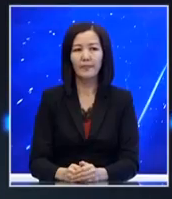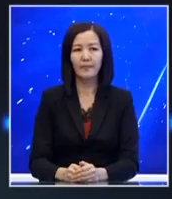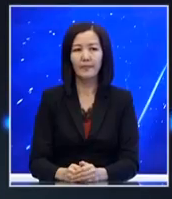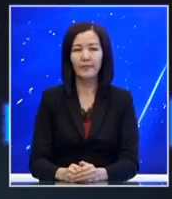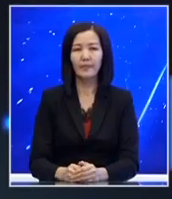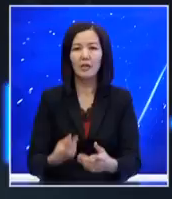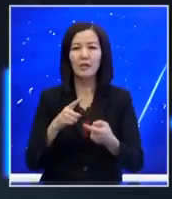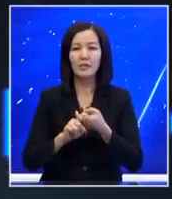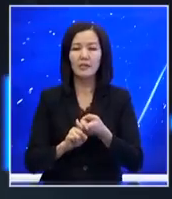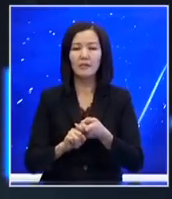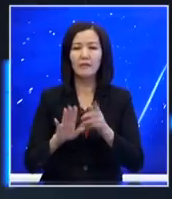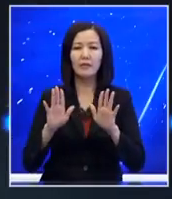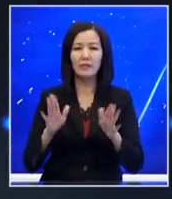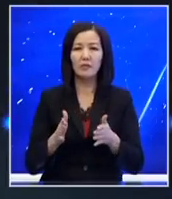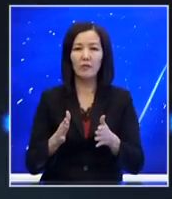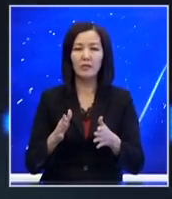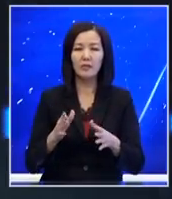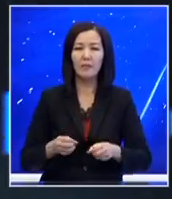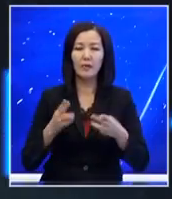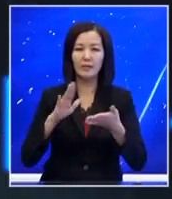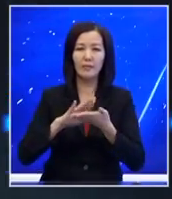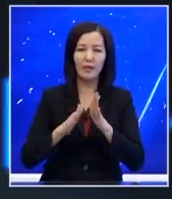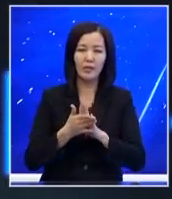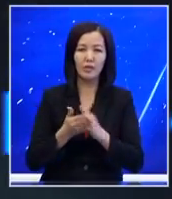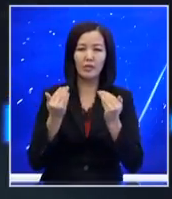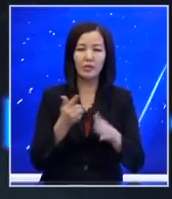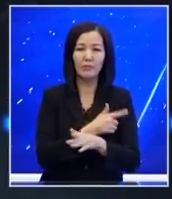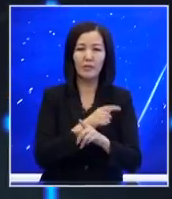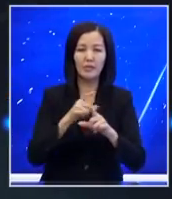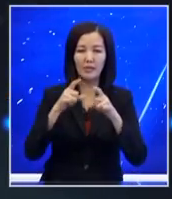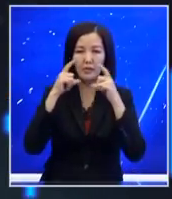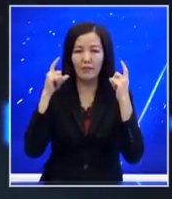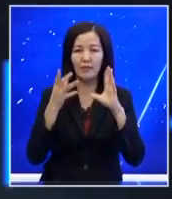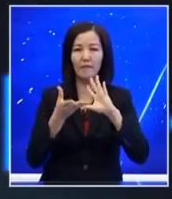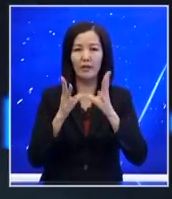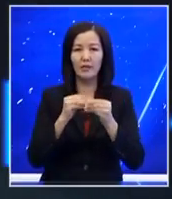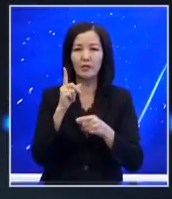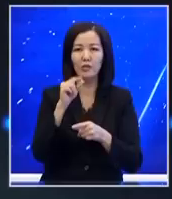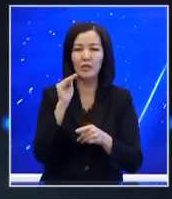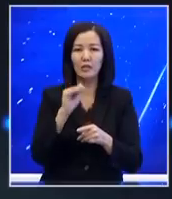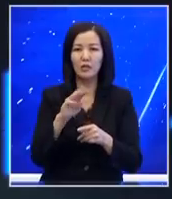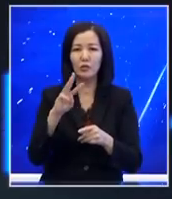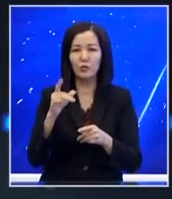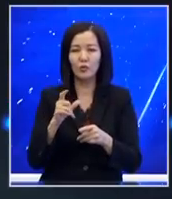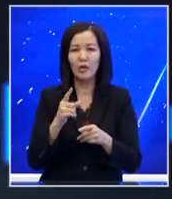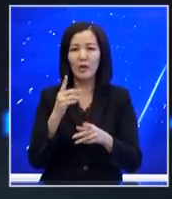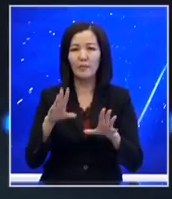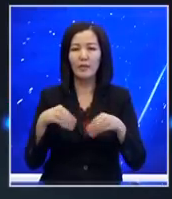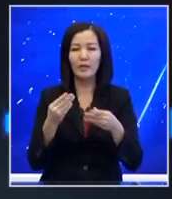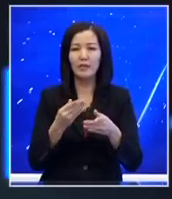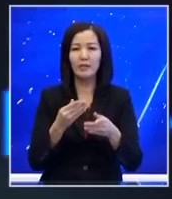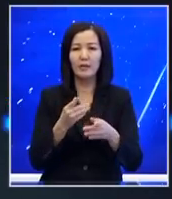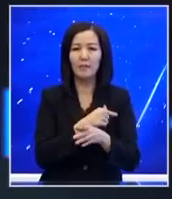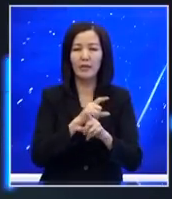В связи с ситуацией, вызванной эпидемией коронавируса, медицинские маски в количестве 100 тысяч штук были переданы для